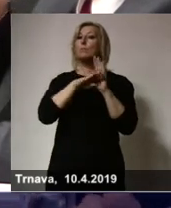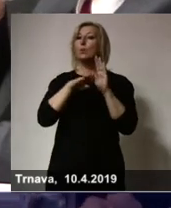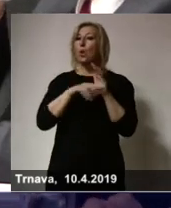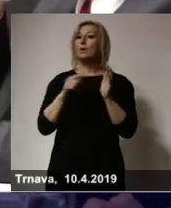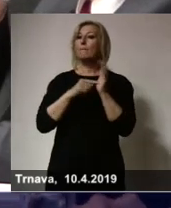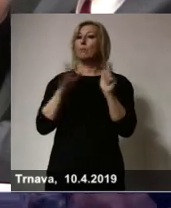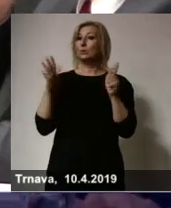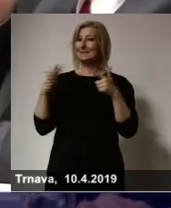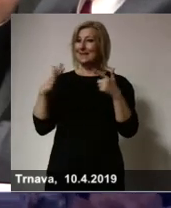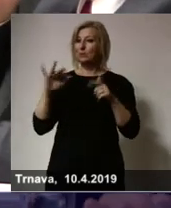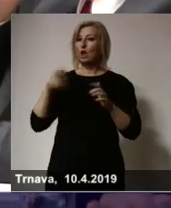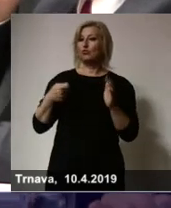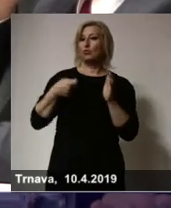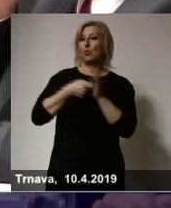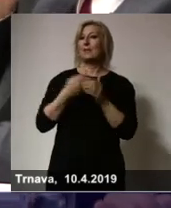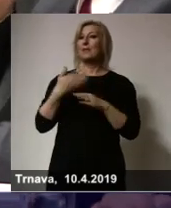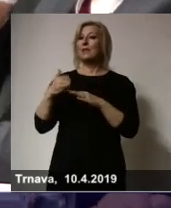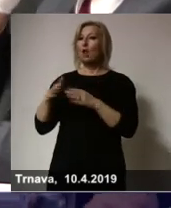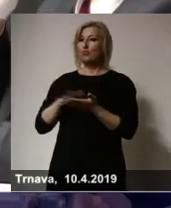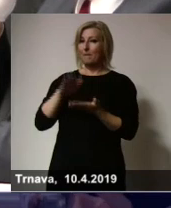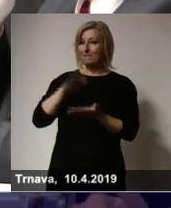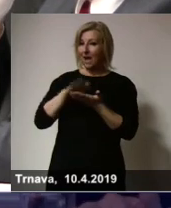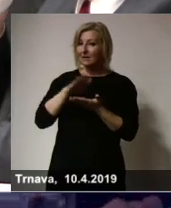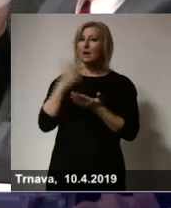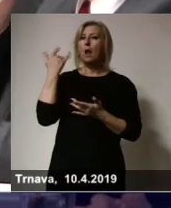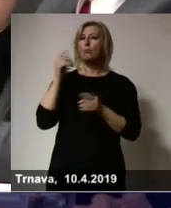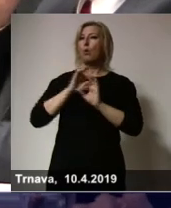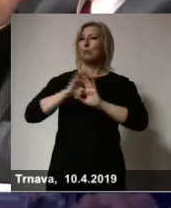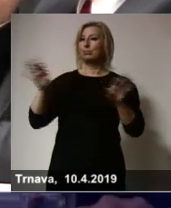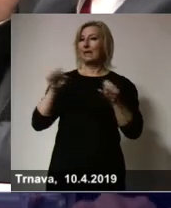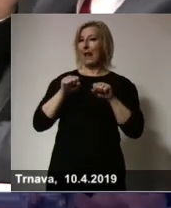rôzne doplňajú nasledovné materiály, ktoré boli poslancom zaslané elektronicky.